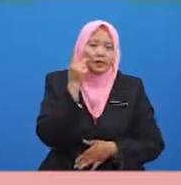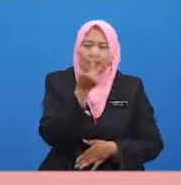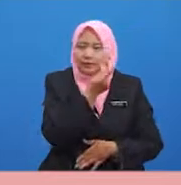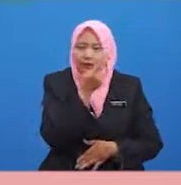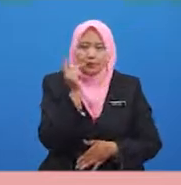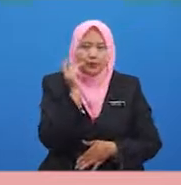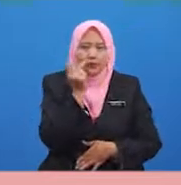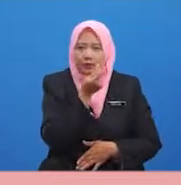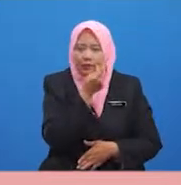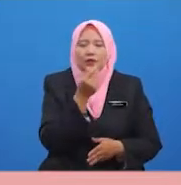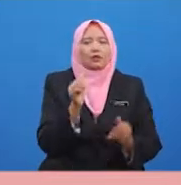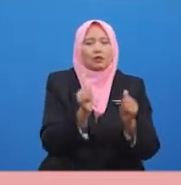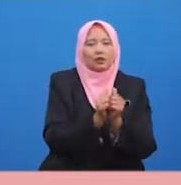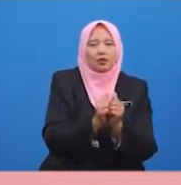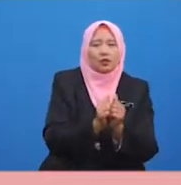sebagai bayaran.